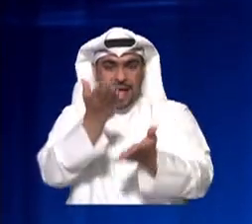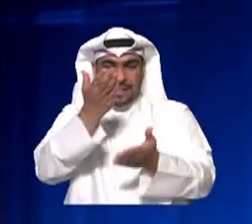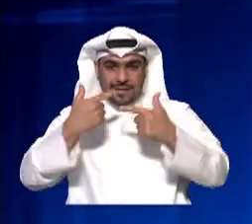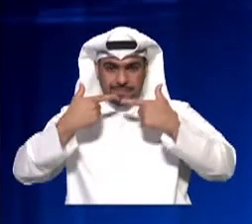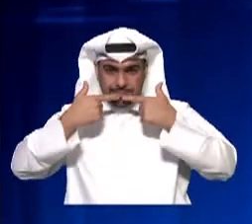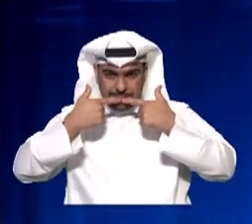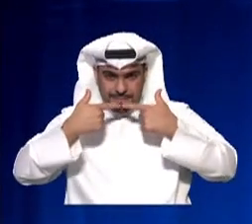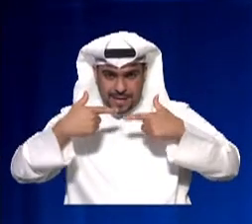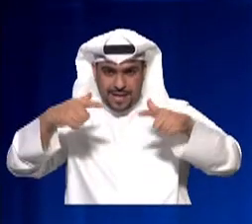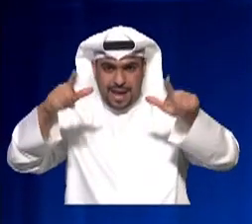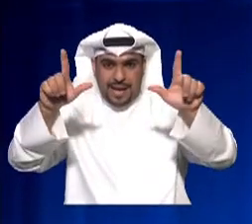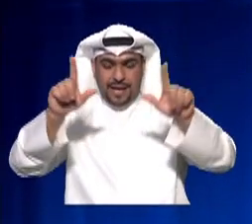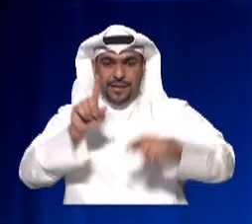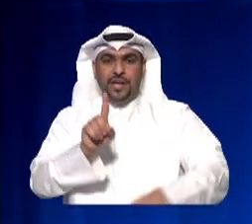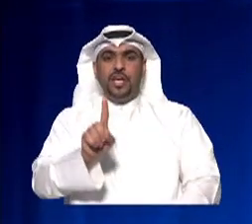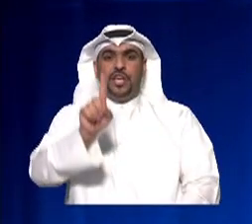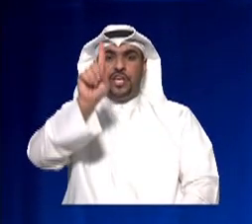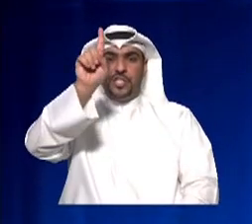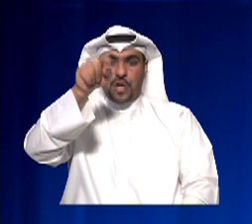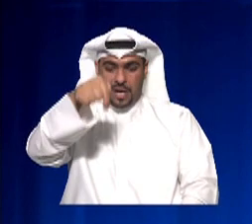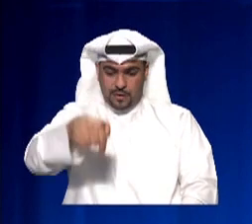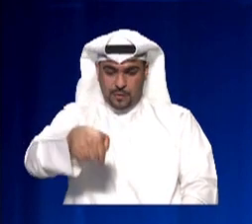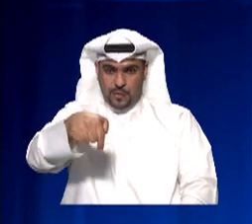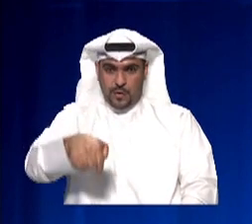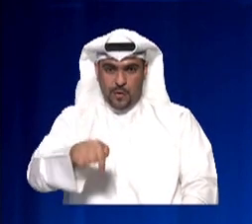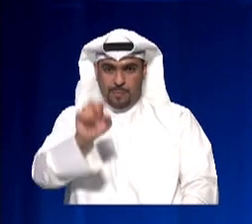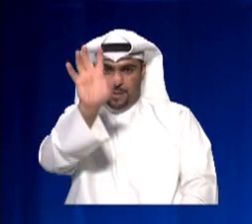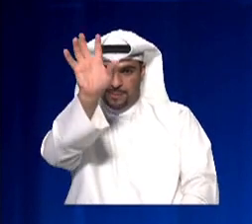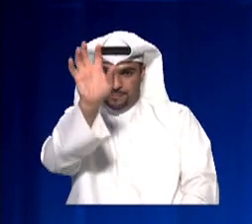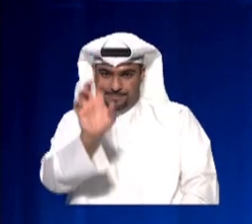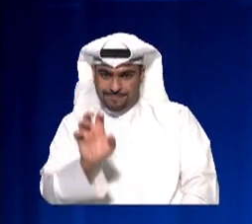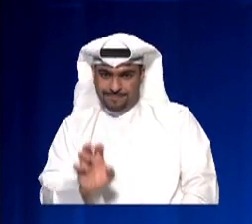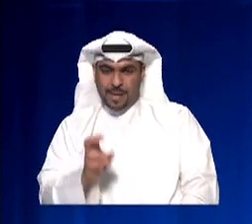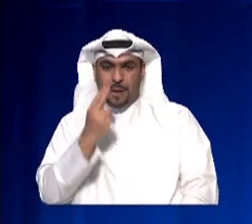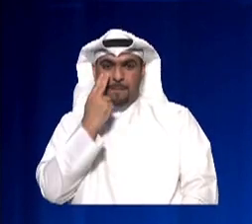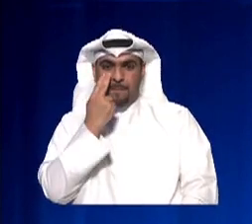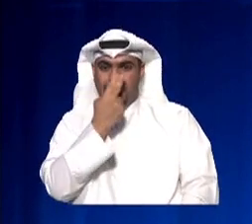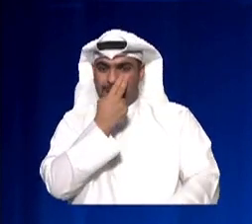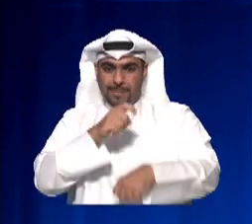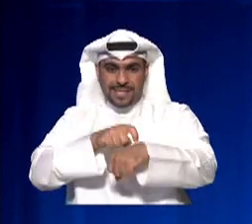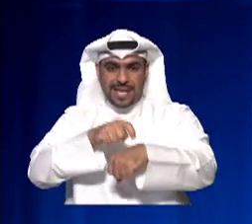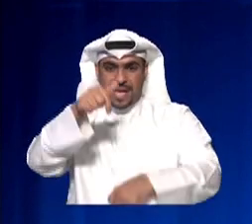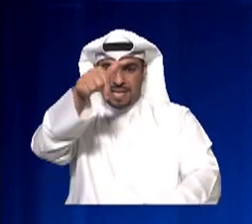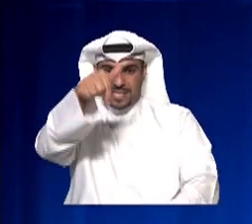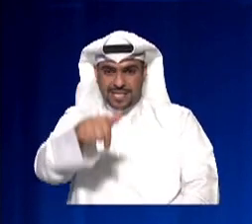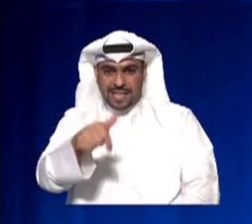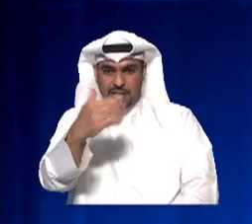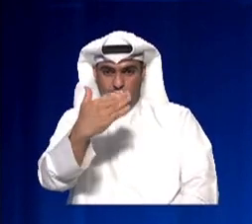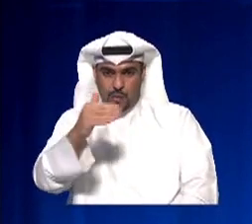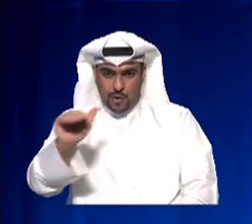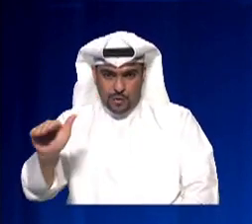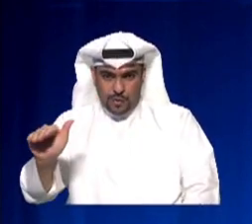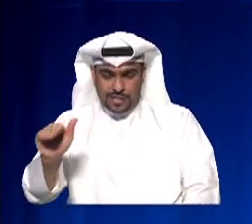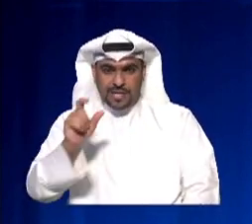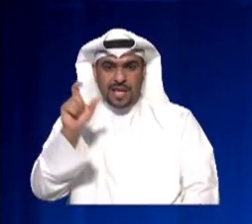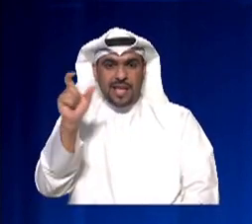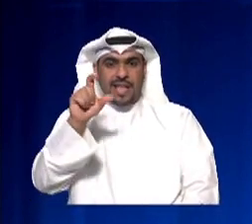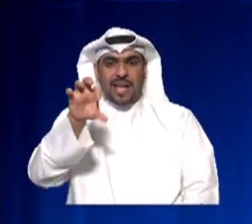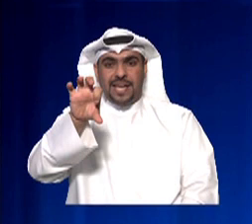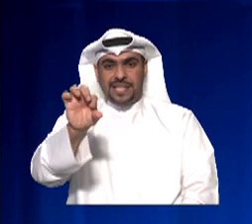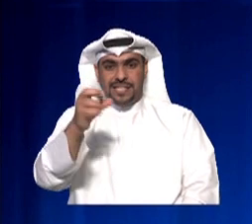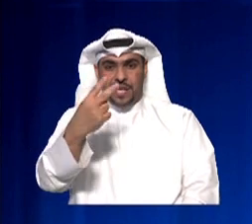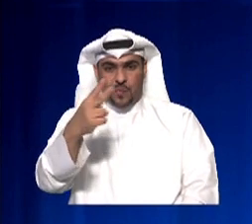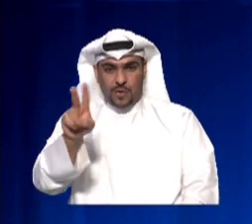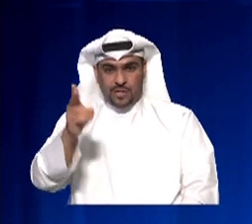الرؤية الشرعية بمشيئة الله في تمام الساعة 6:30 من مساء اليوم الأحد بتاريخ 29 من شعبان لسنة